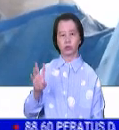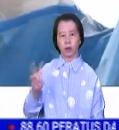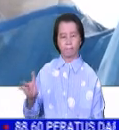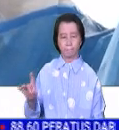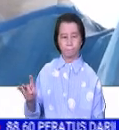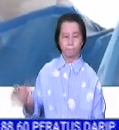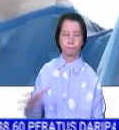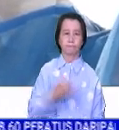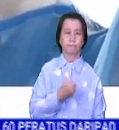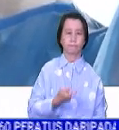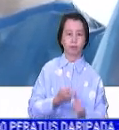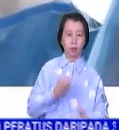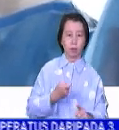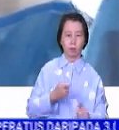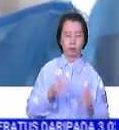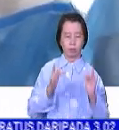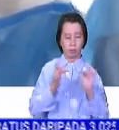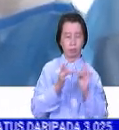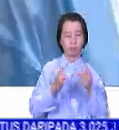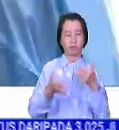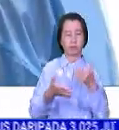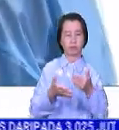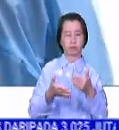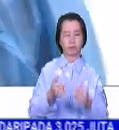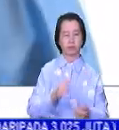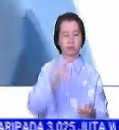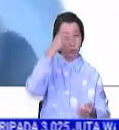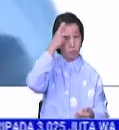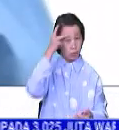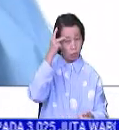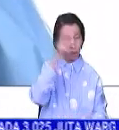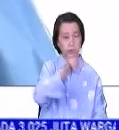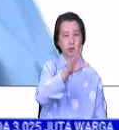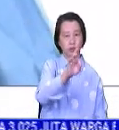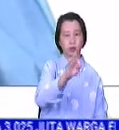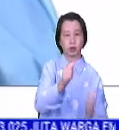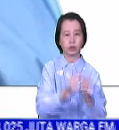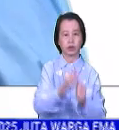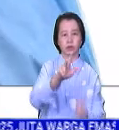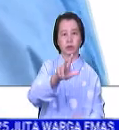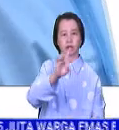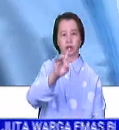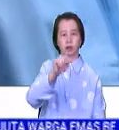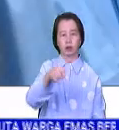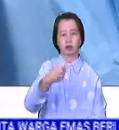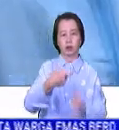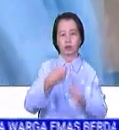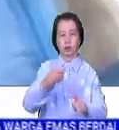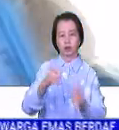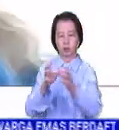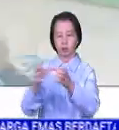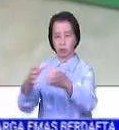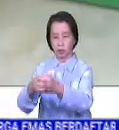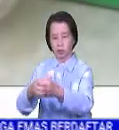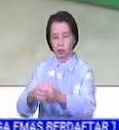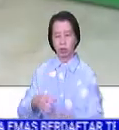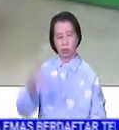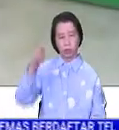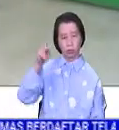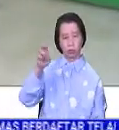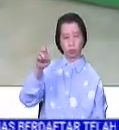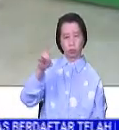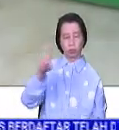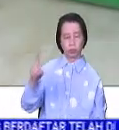58 berpunca daripada kontak rapat keningau 39 kes dengan 38 berpunca daripada kluster kudat